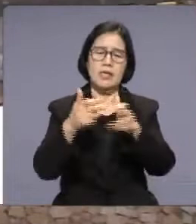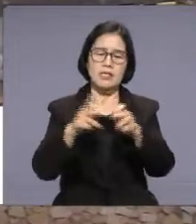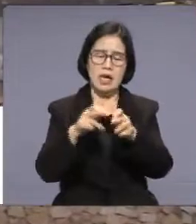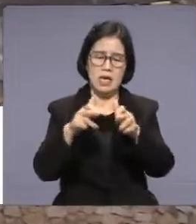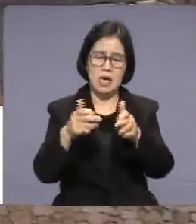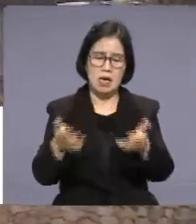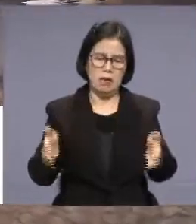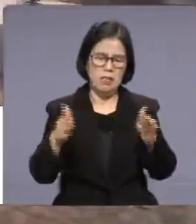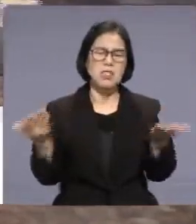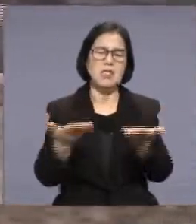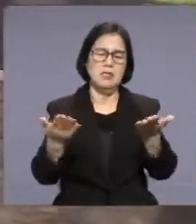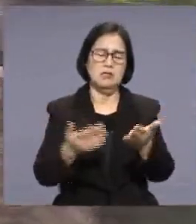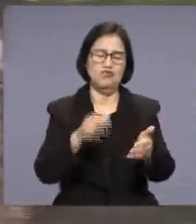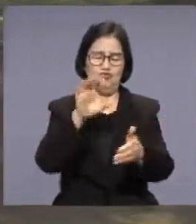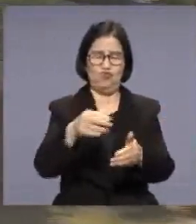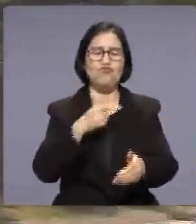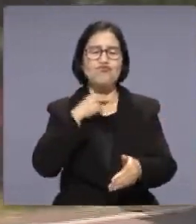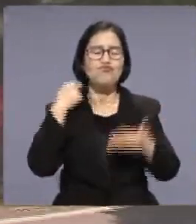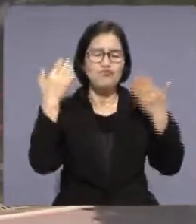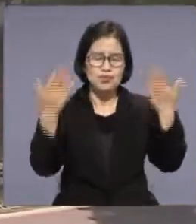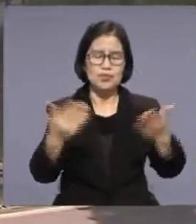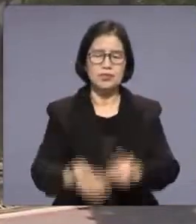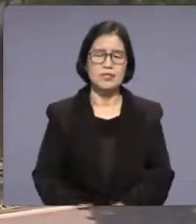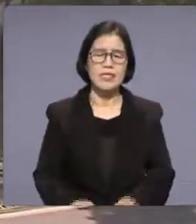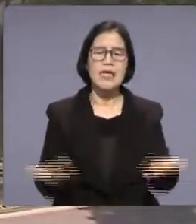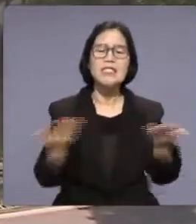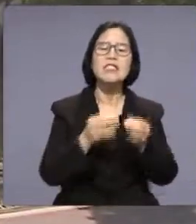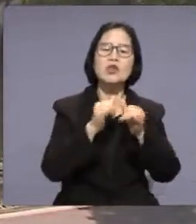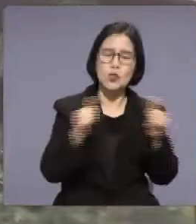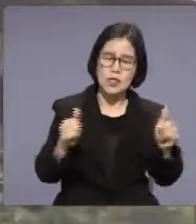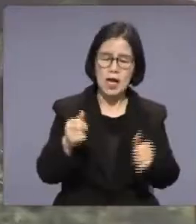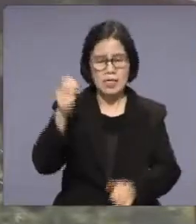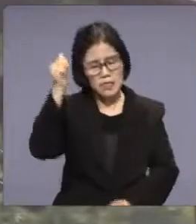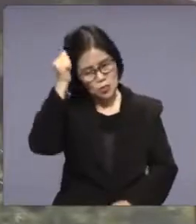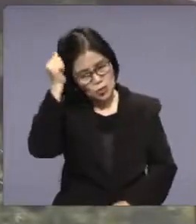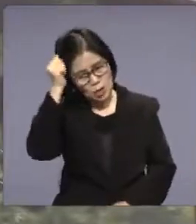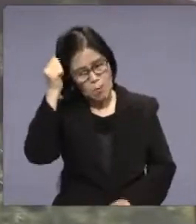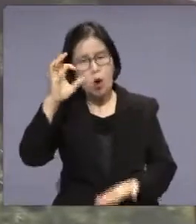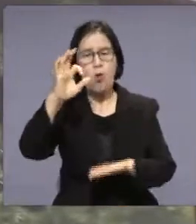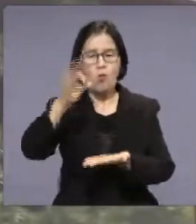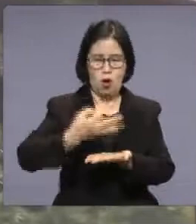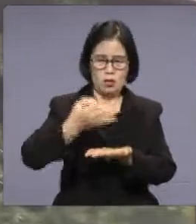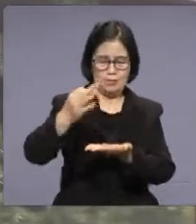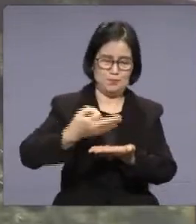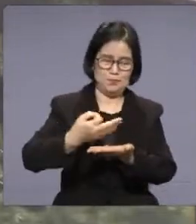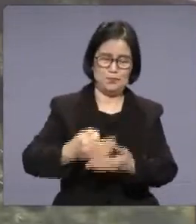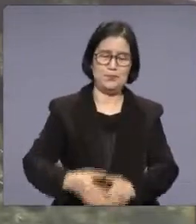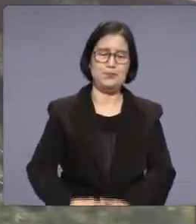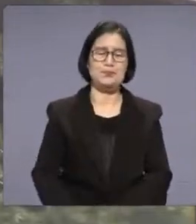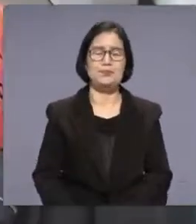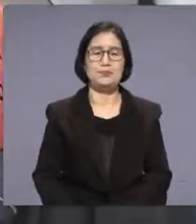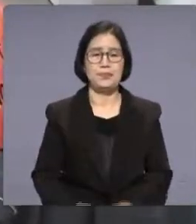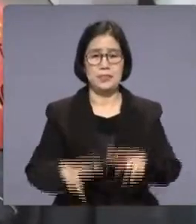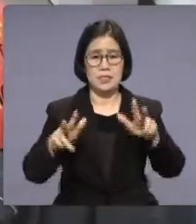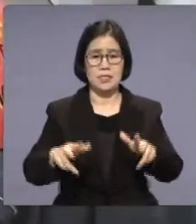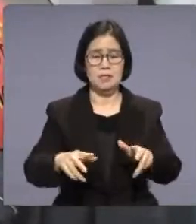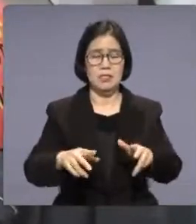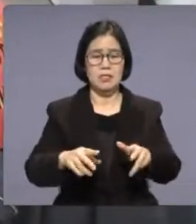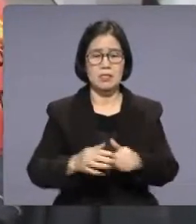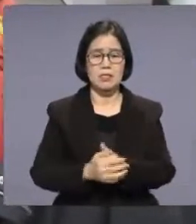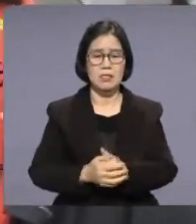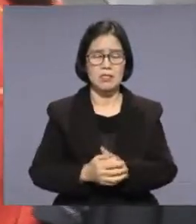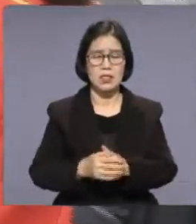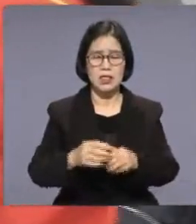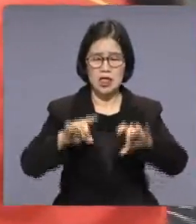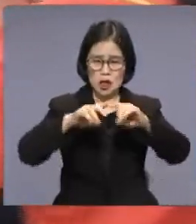이곳 발달장애인은 시설 이용자가 아닌 근로자로 기숙사에 머물며 월급을 받고 있습니다. 지금은 전기 두꺼비 집